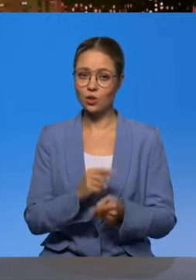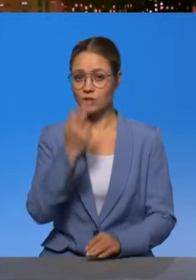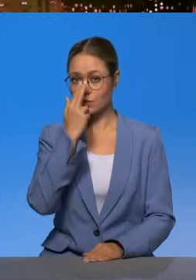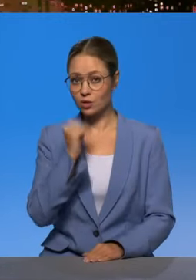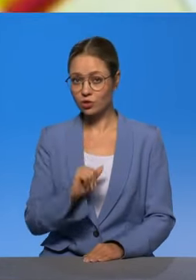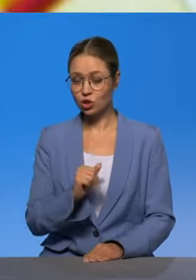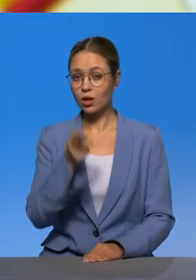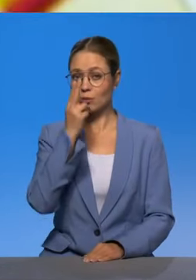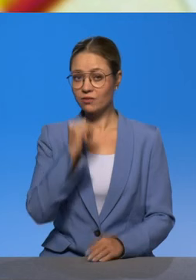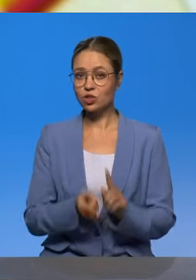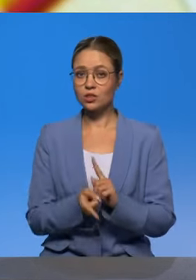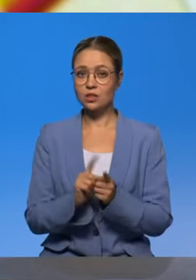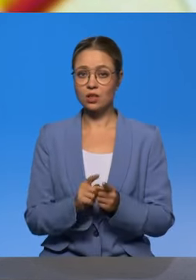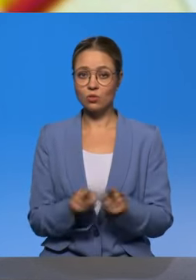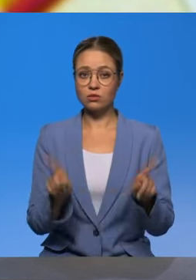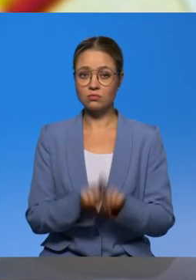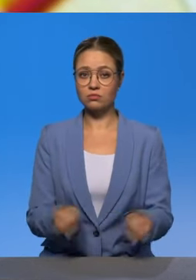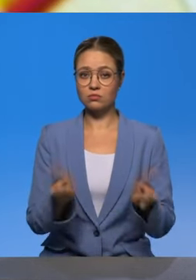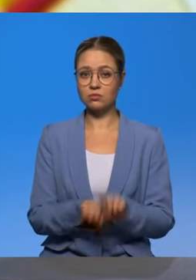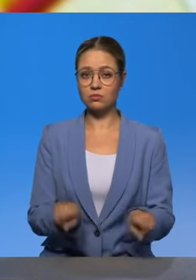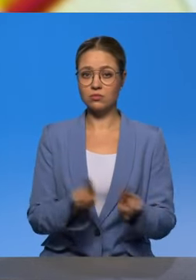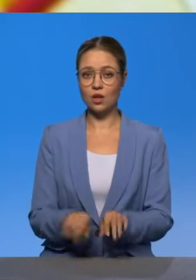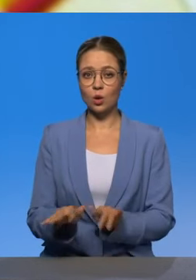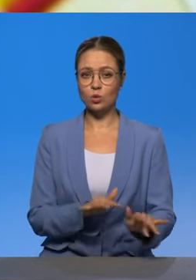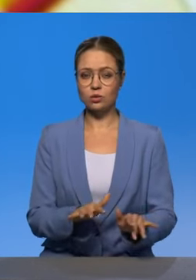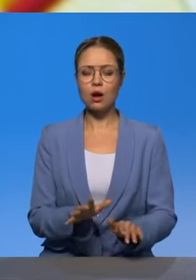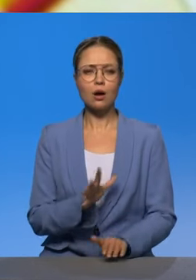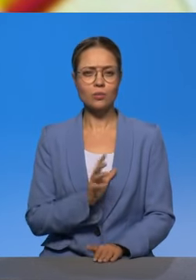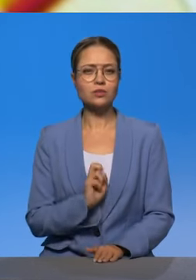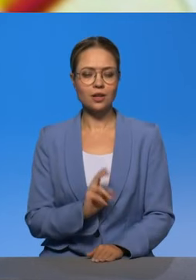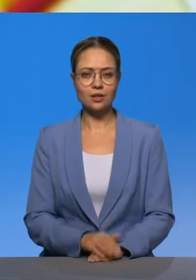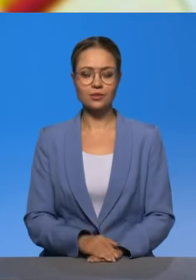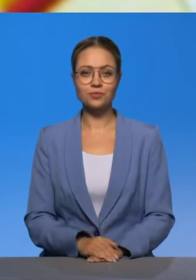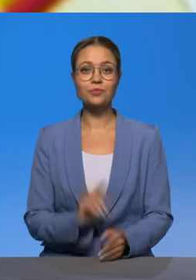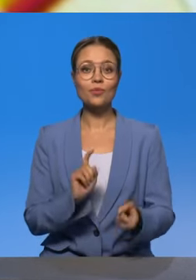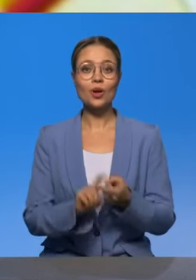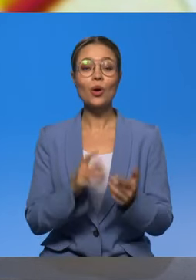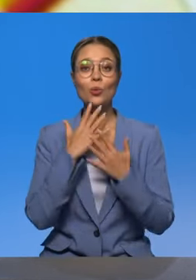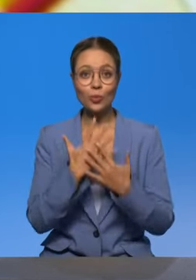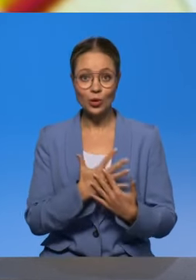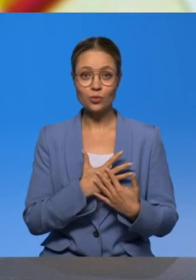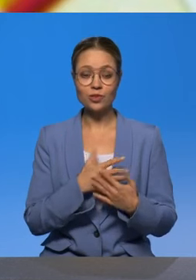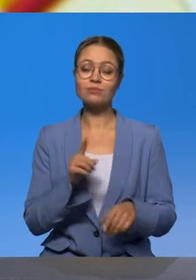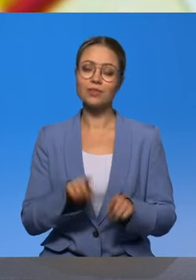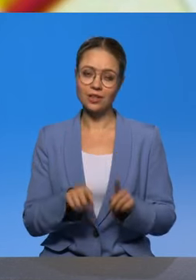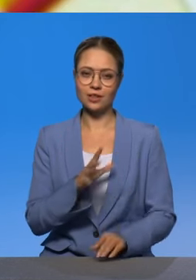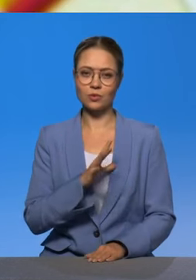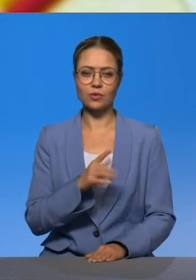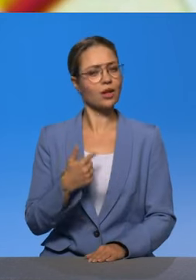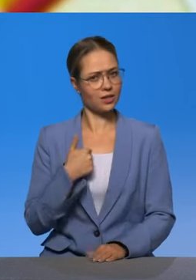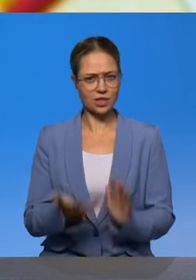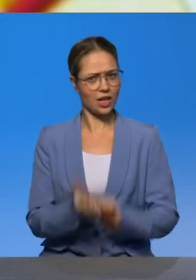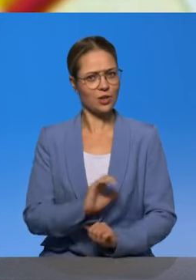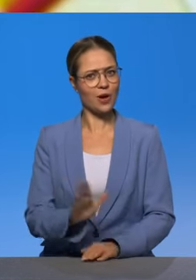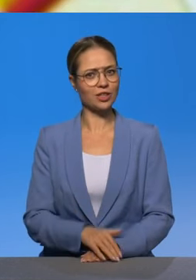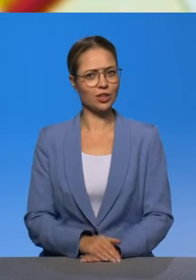рутину. Как быть? Ну, по любви часто, ну, редко бывает. Я, кстати, не поддерживаю,